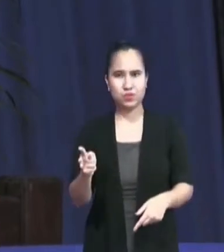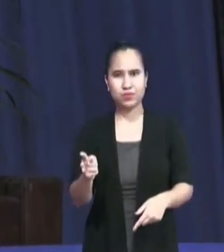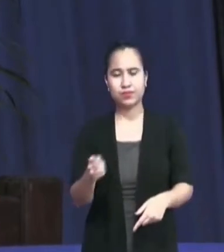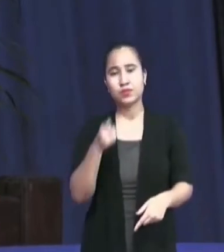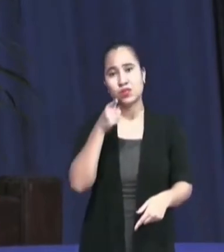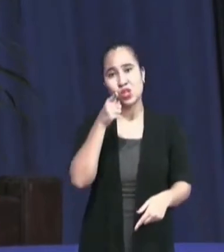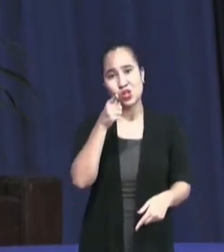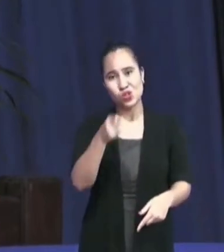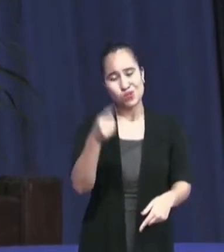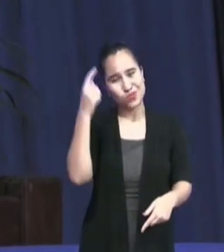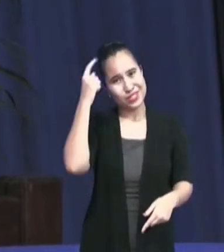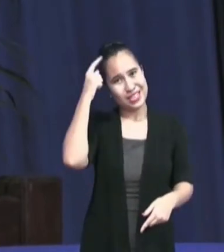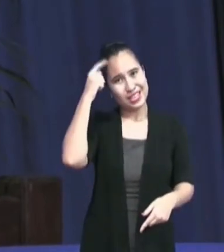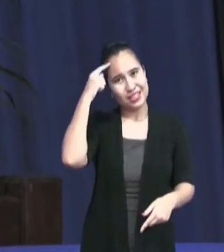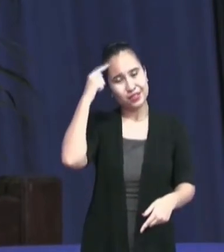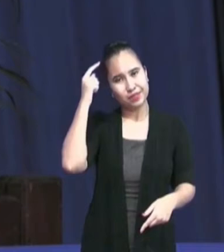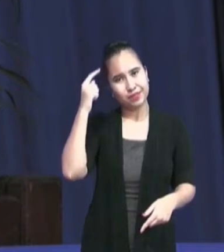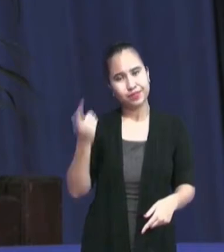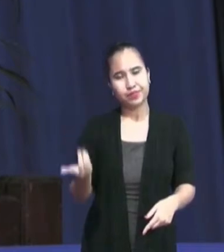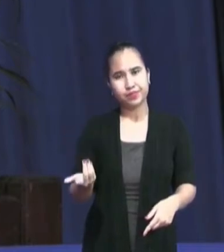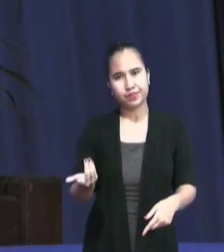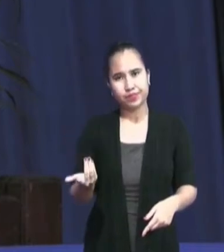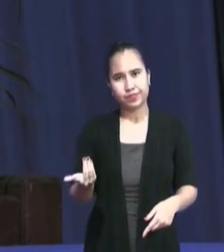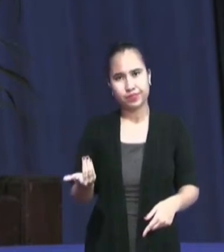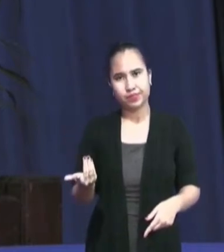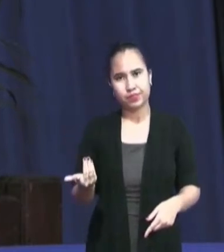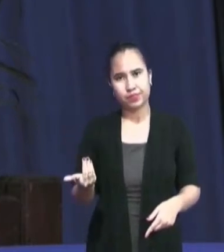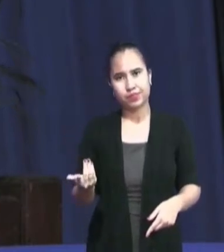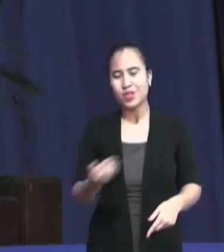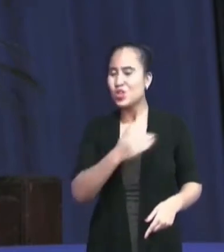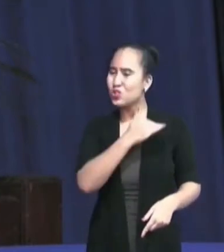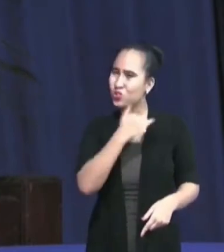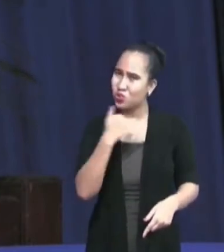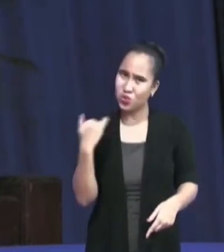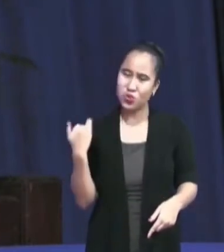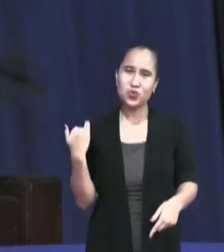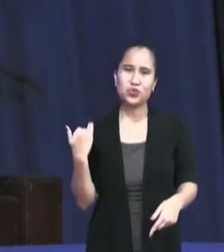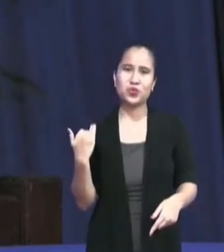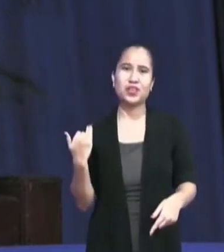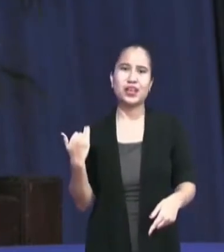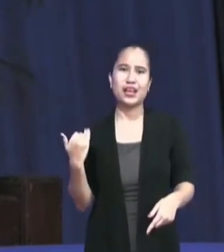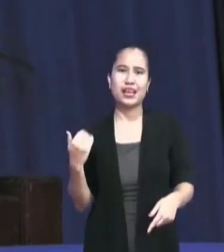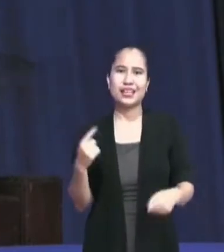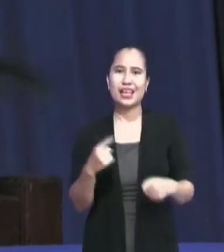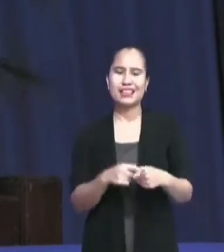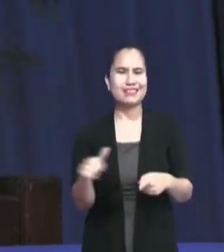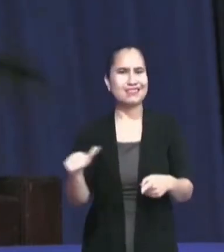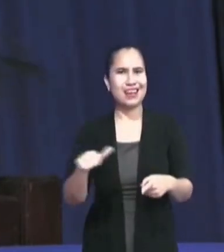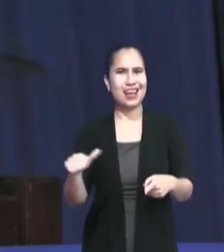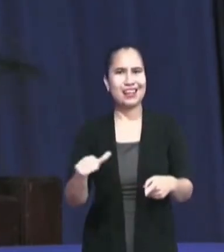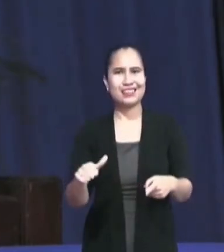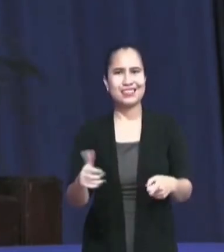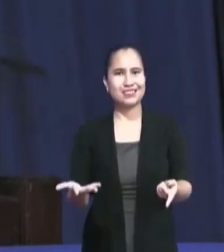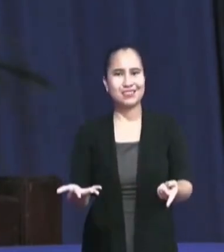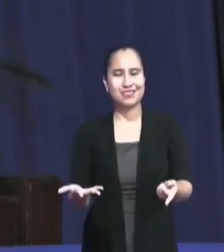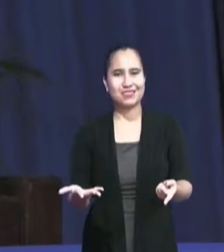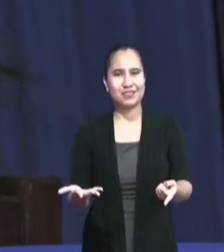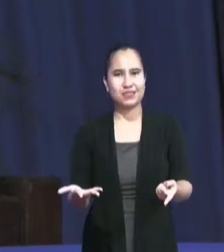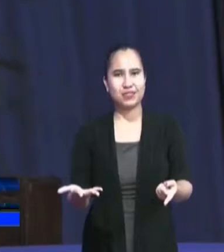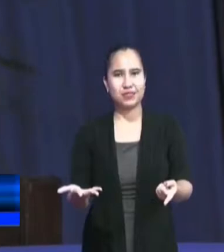voorstellen dat zaken zoals overlijden en dat soort, ze blijven niet wachten omdat er een lockdown